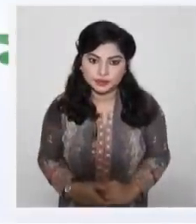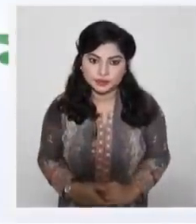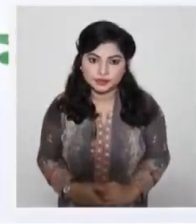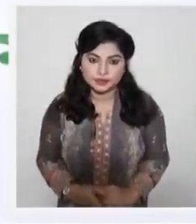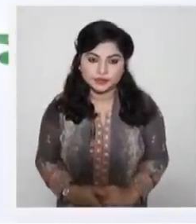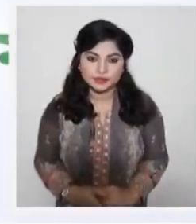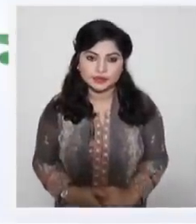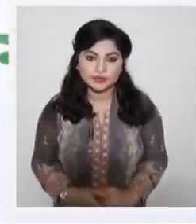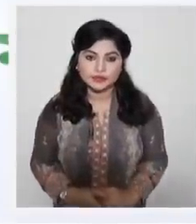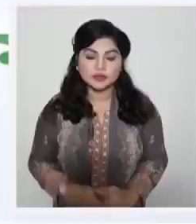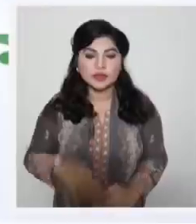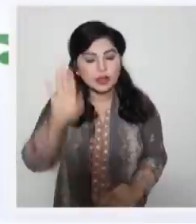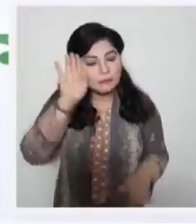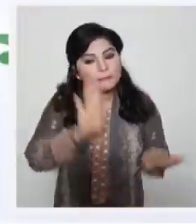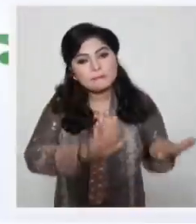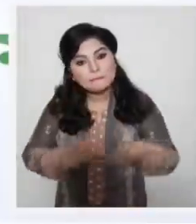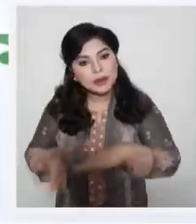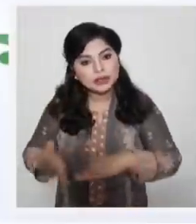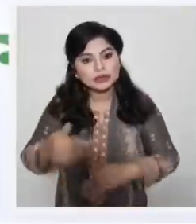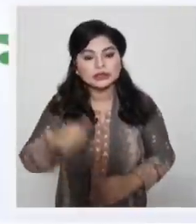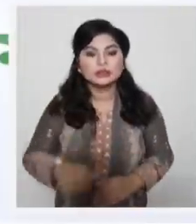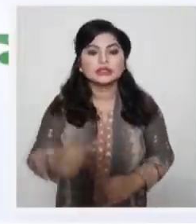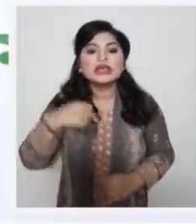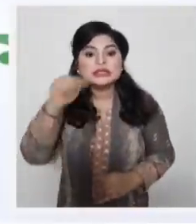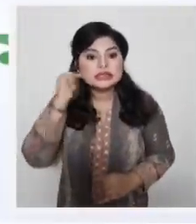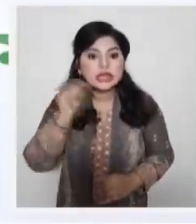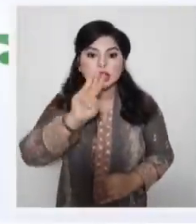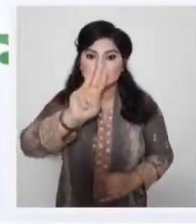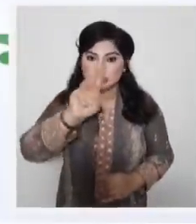হার 1.34%।